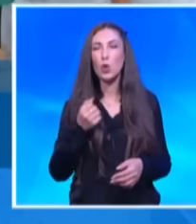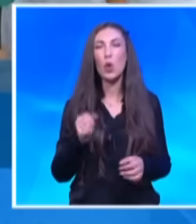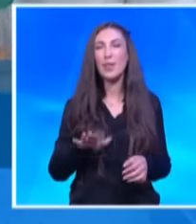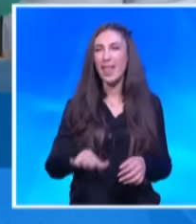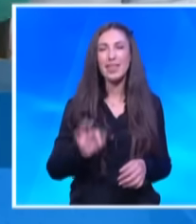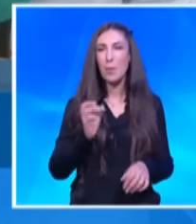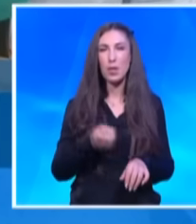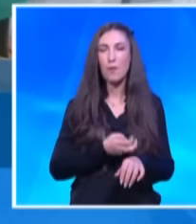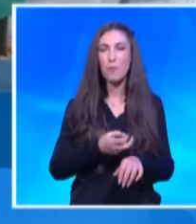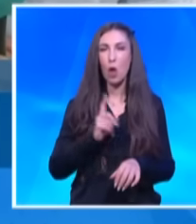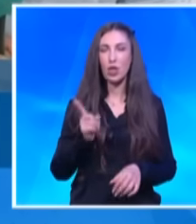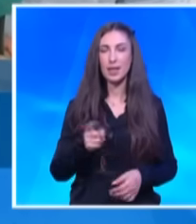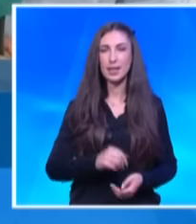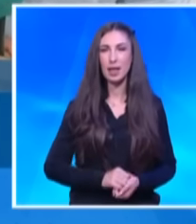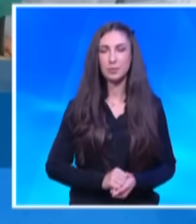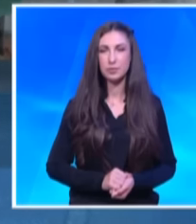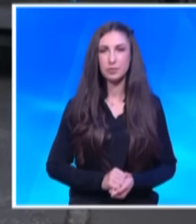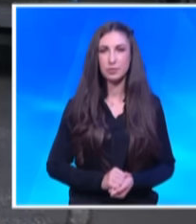11-годишно момче. Вижте подробностите.